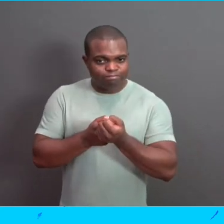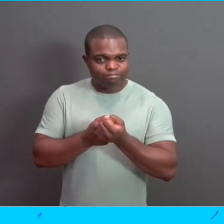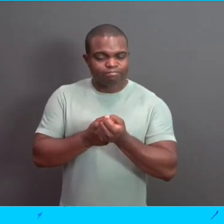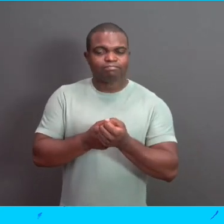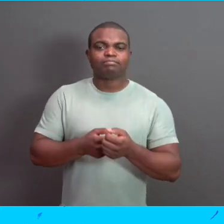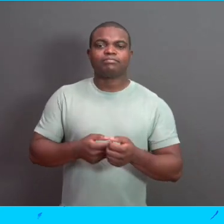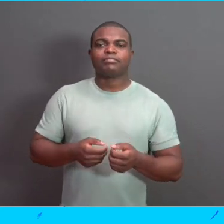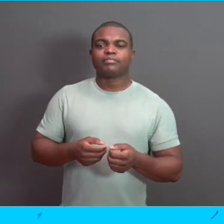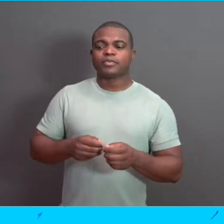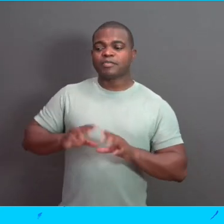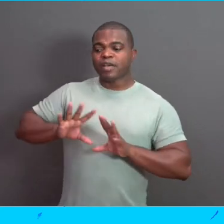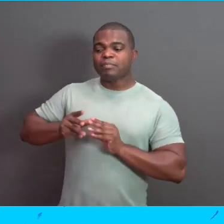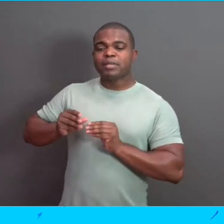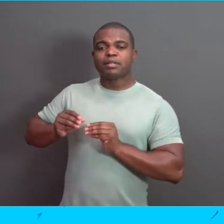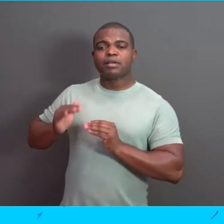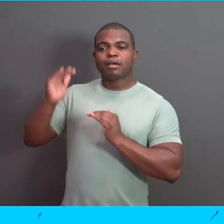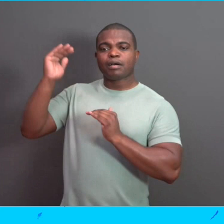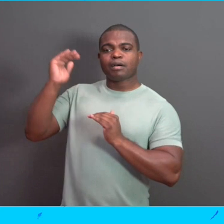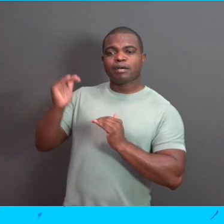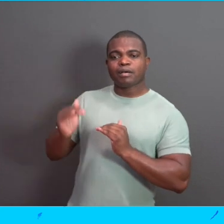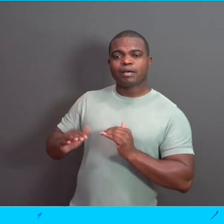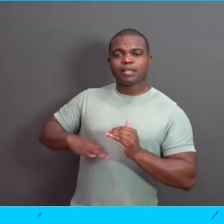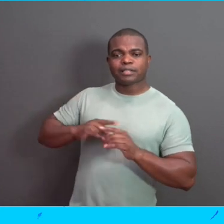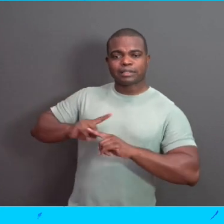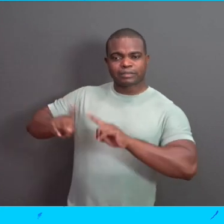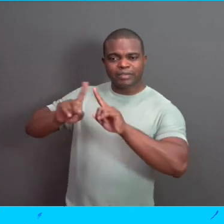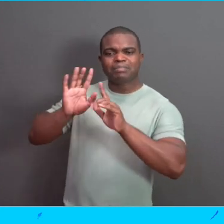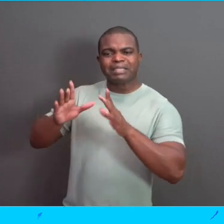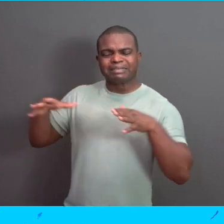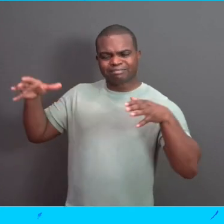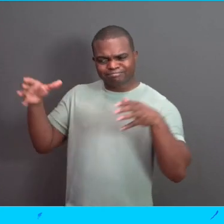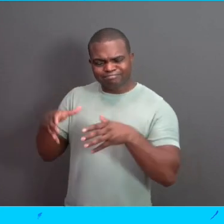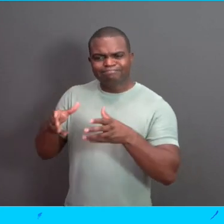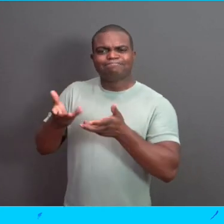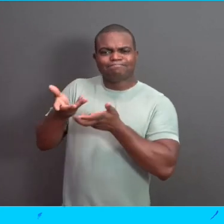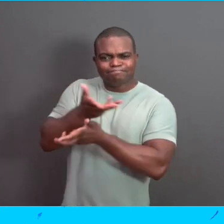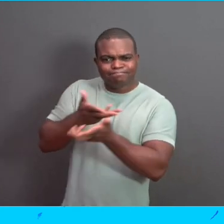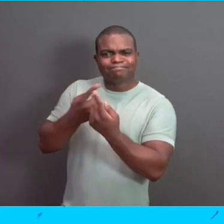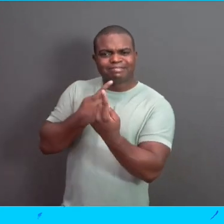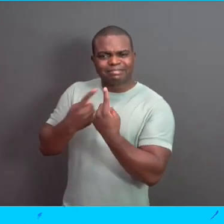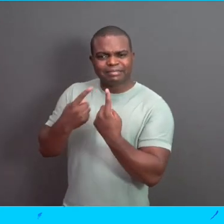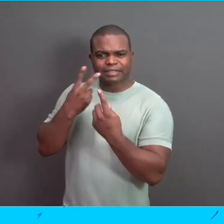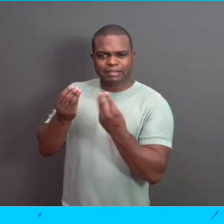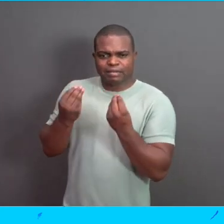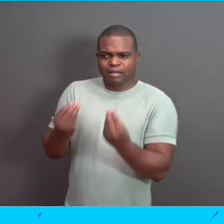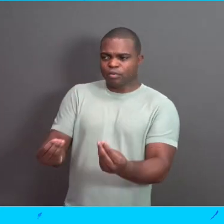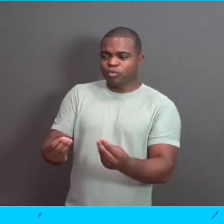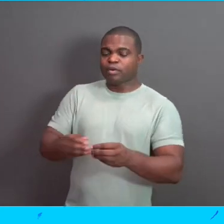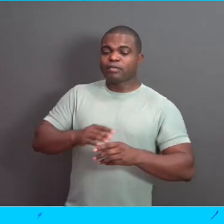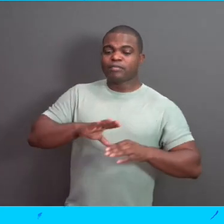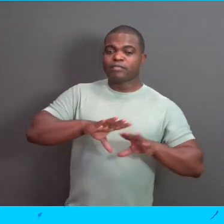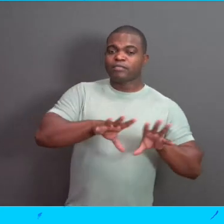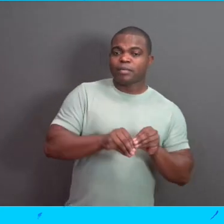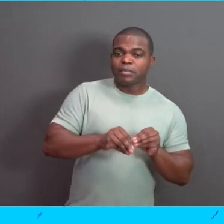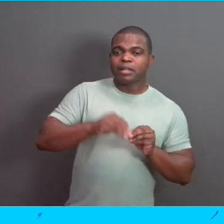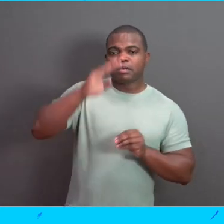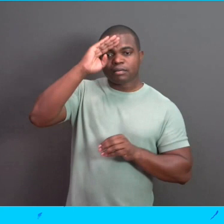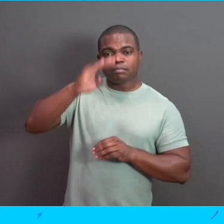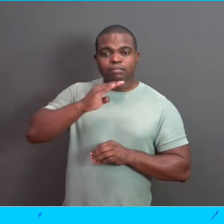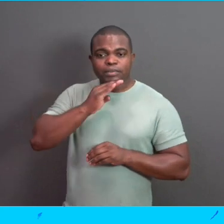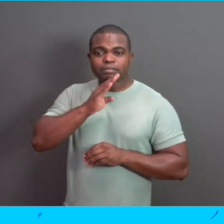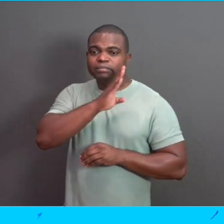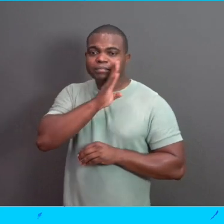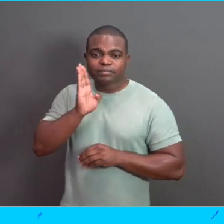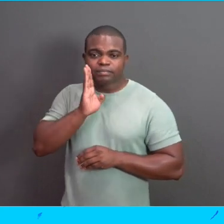leurs enfants, par exemple. Et l'Organisation mondiale de la santé et aussi UNICEF, et nous avons